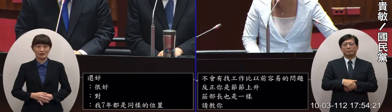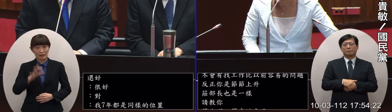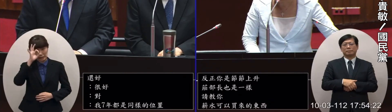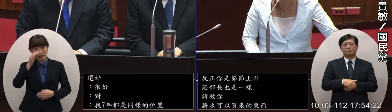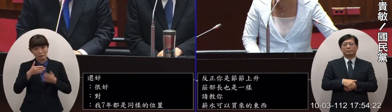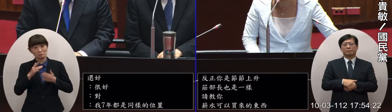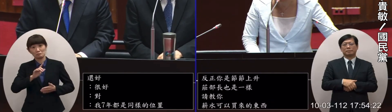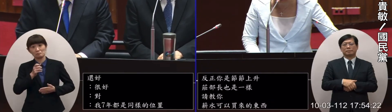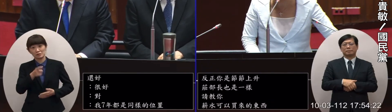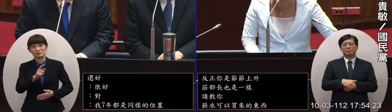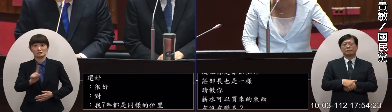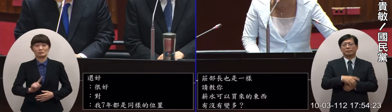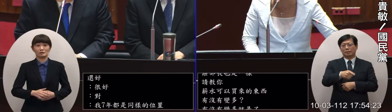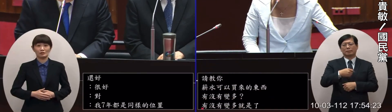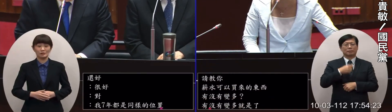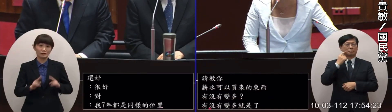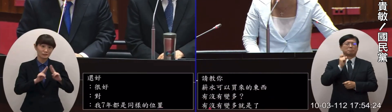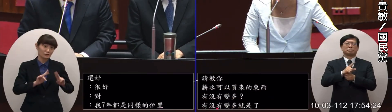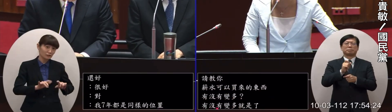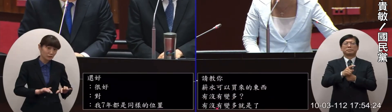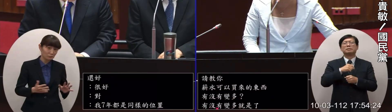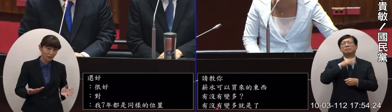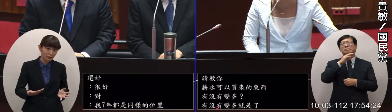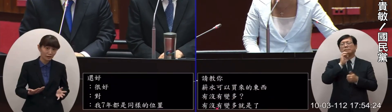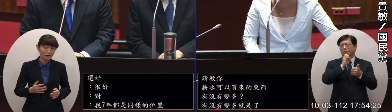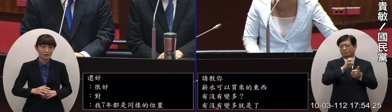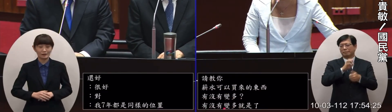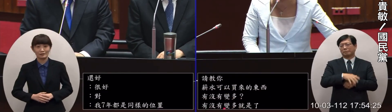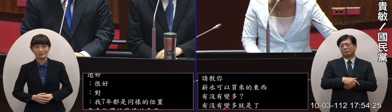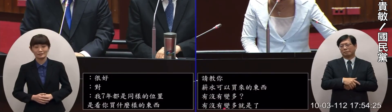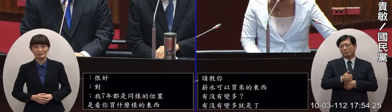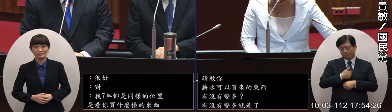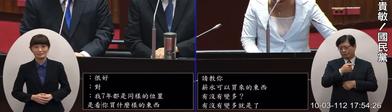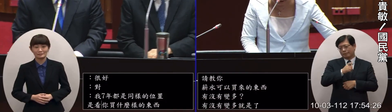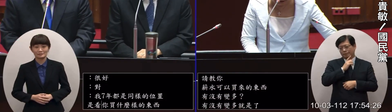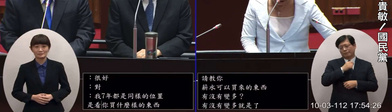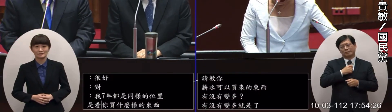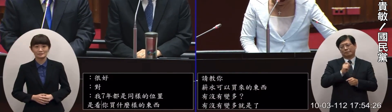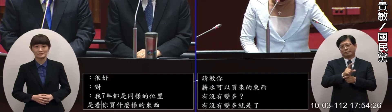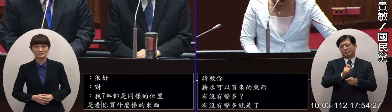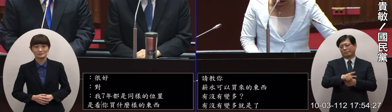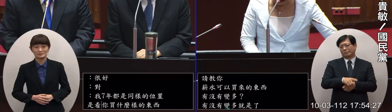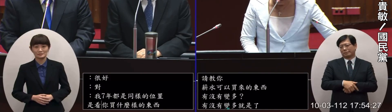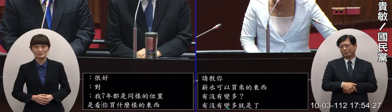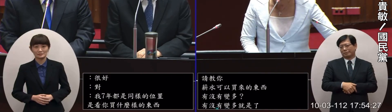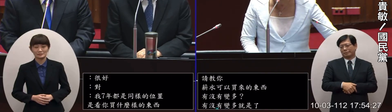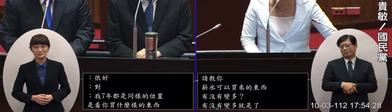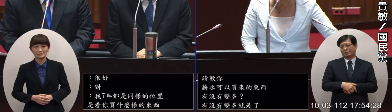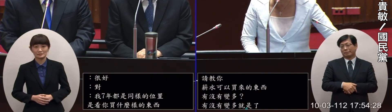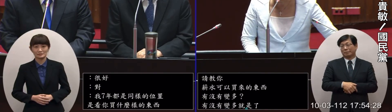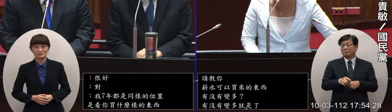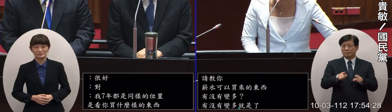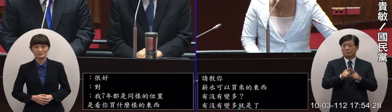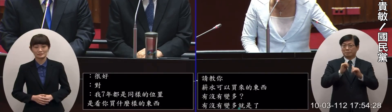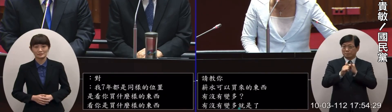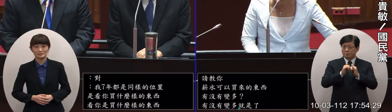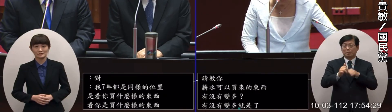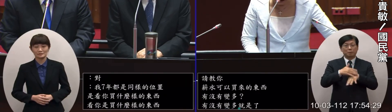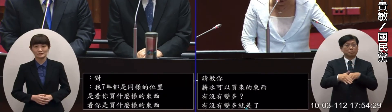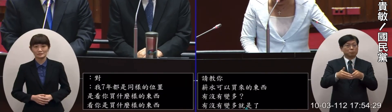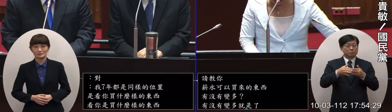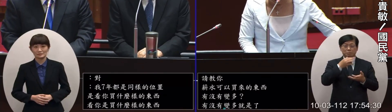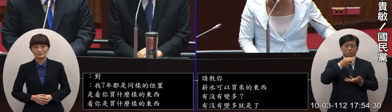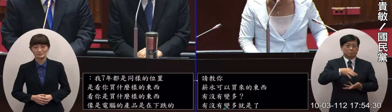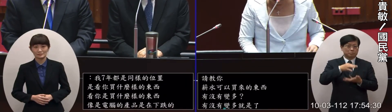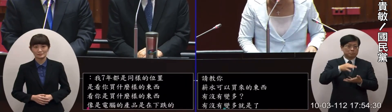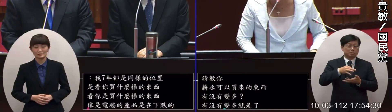什么样的东西？ 你还扯皮， 像电脑的产品 我待会给你看 是在下跌的。 你真扯皮啊！那一般的民众会不会需要担